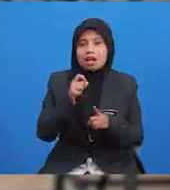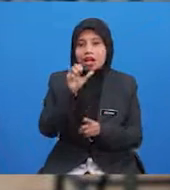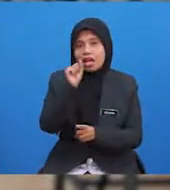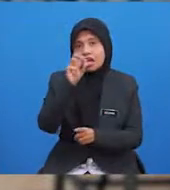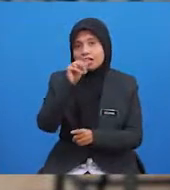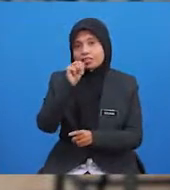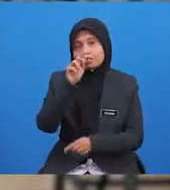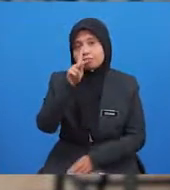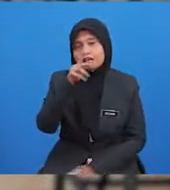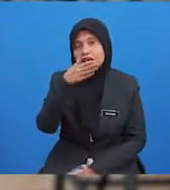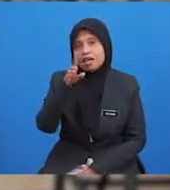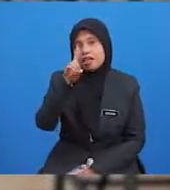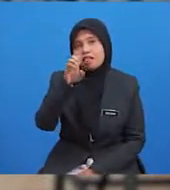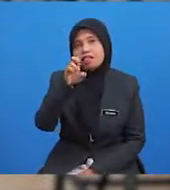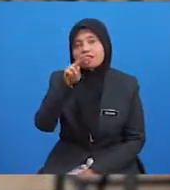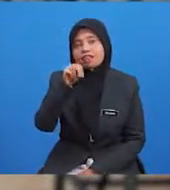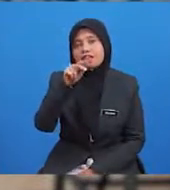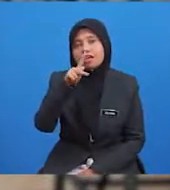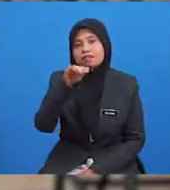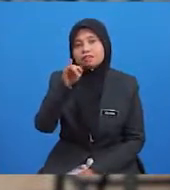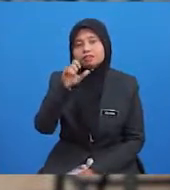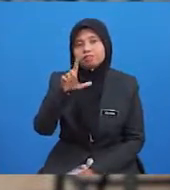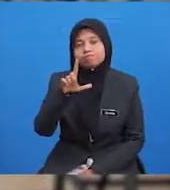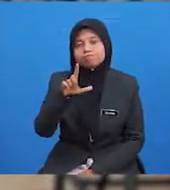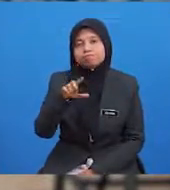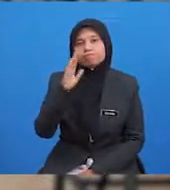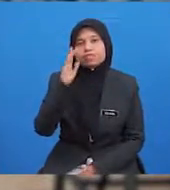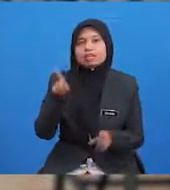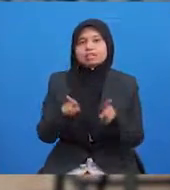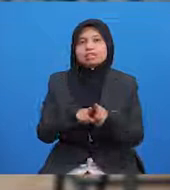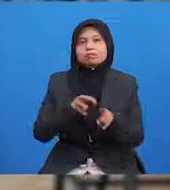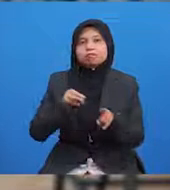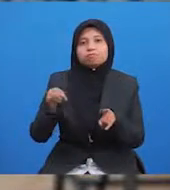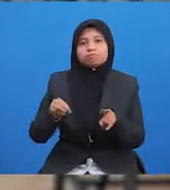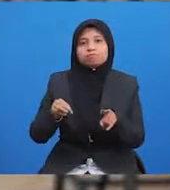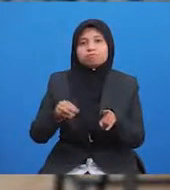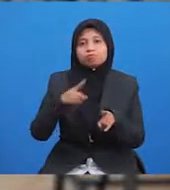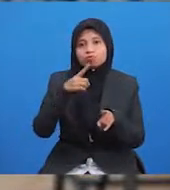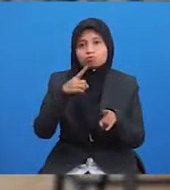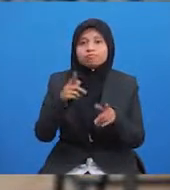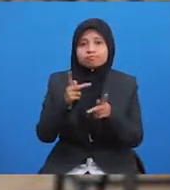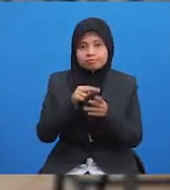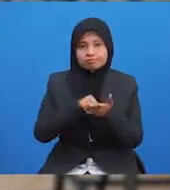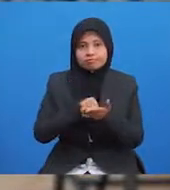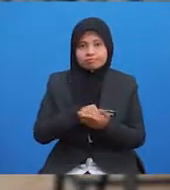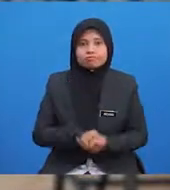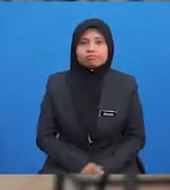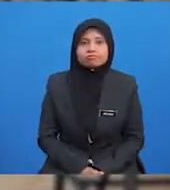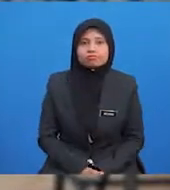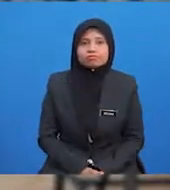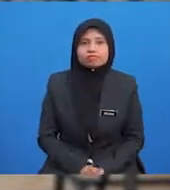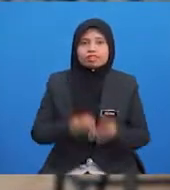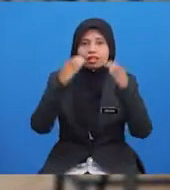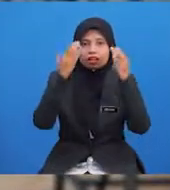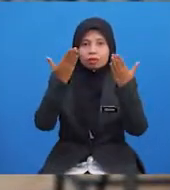SMK Dengkil akan bersama-sama murid-murid pada sesi pembelajaran kali ini.